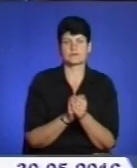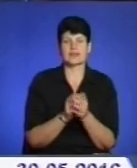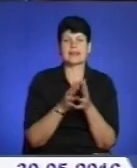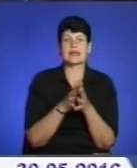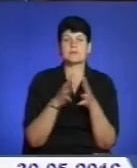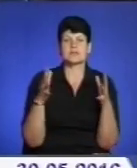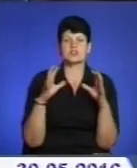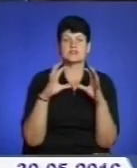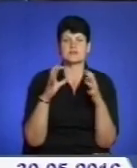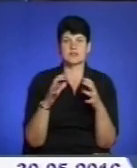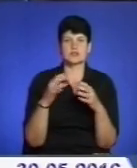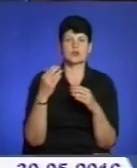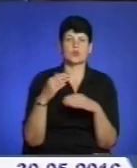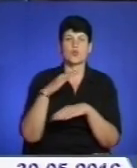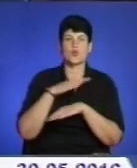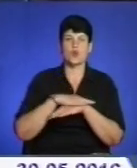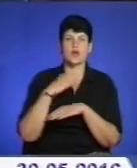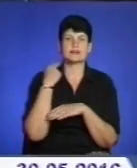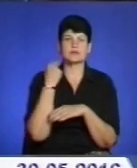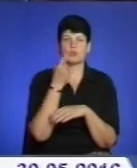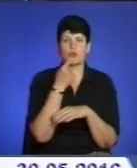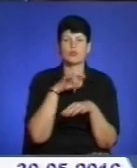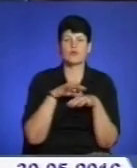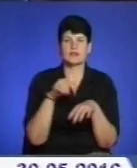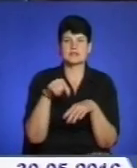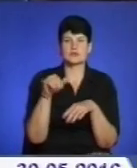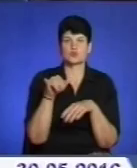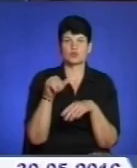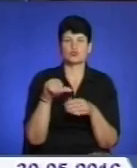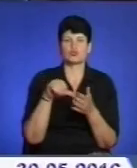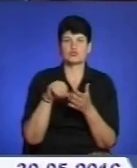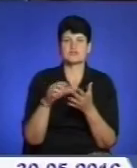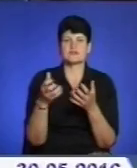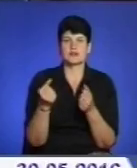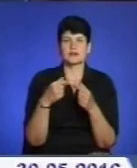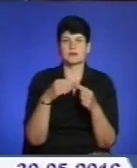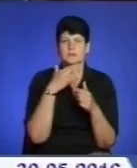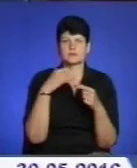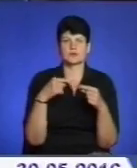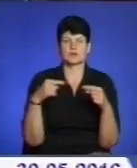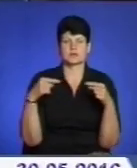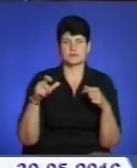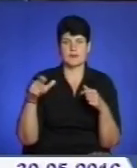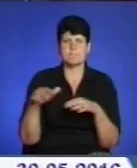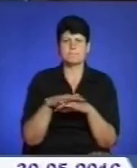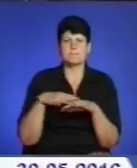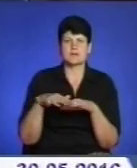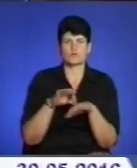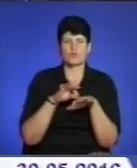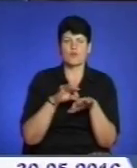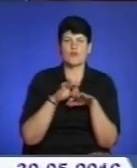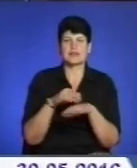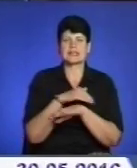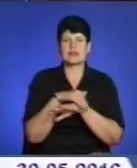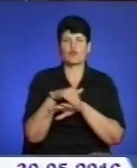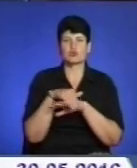Найбільший у світі урок з англійської мови провели цієї суботи. Участь у ньому взяли жителі різних міст України. Масове заняття проводили навіть на вулицях,